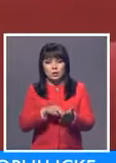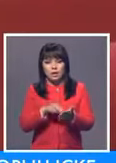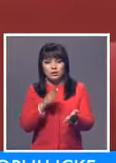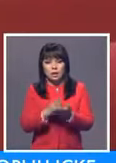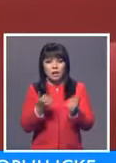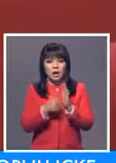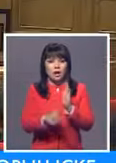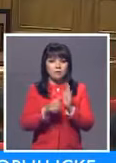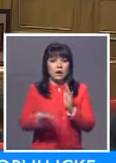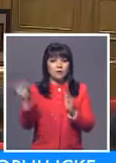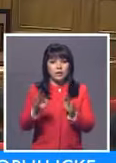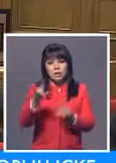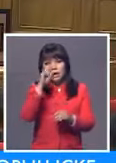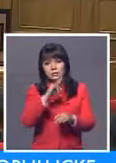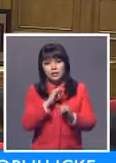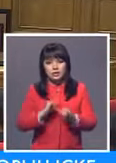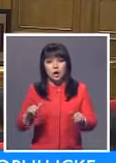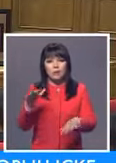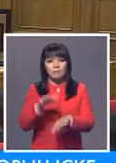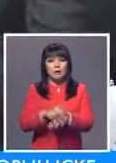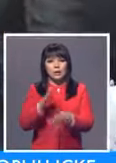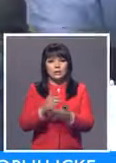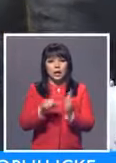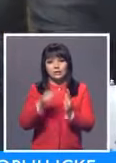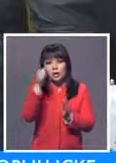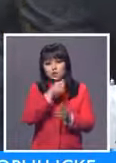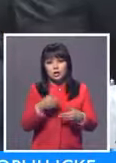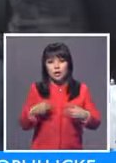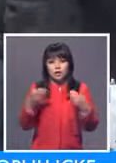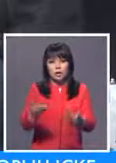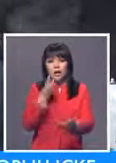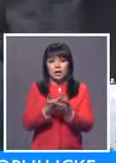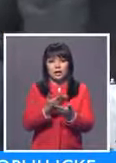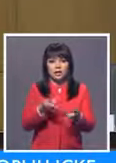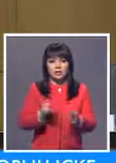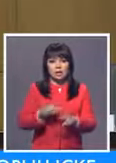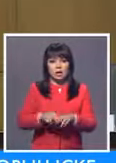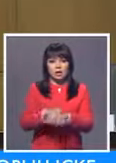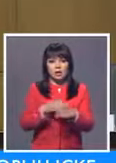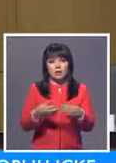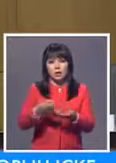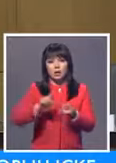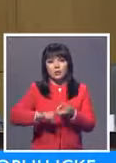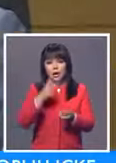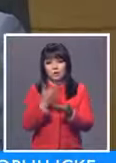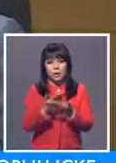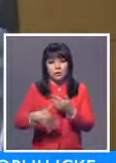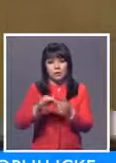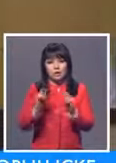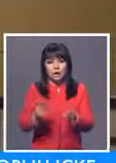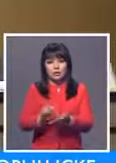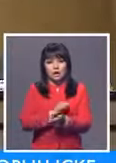қаржының 60%-ын Қазақстан Даму банкі 6 жылға ұсынады. Бүгін екі тарап аталмыш мәселе жөнінде ортақ келісімге келіп,